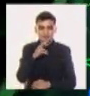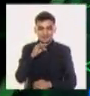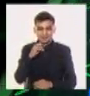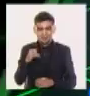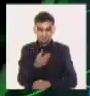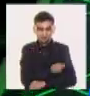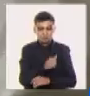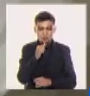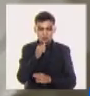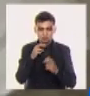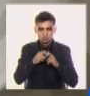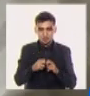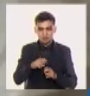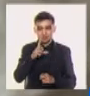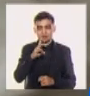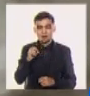людях.